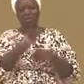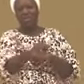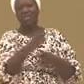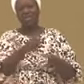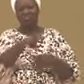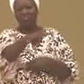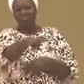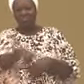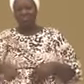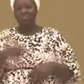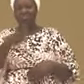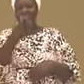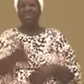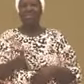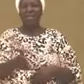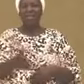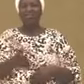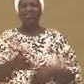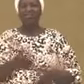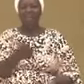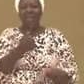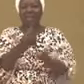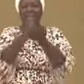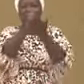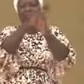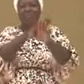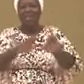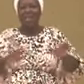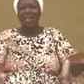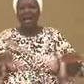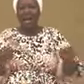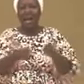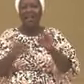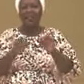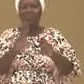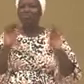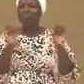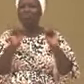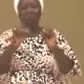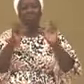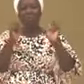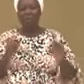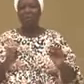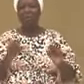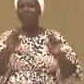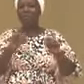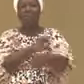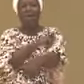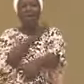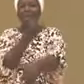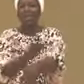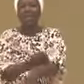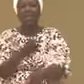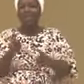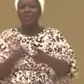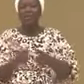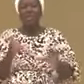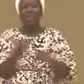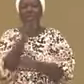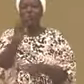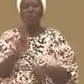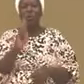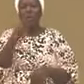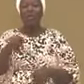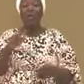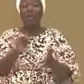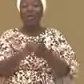couché là bas désespéré comme s'il n'y a pas de puissance comme s'il n'y a pas d'énergie pourquoi tu te lèves